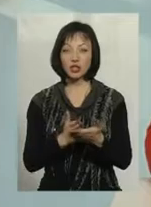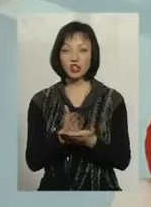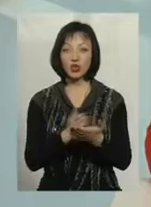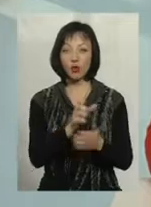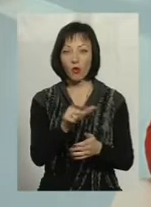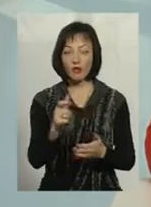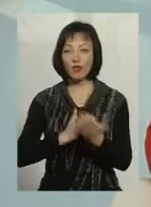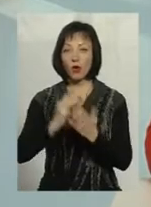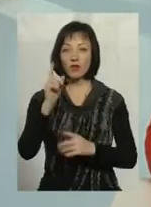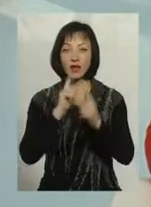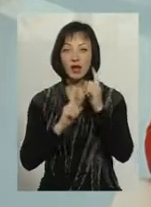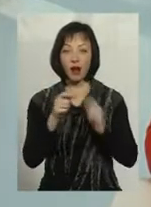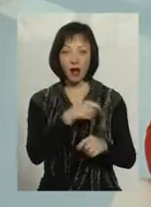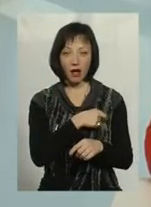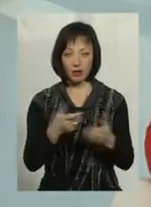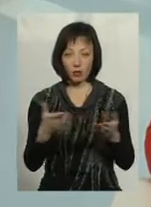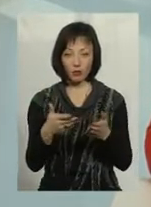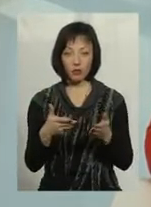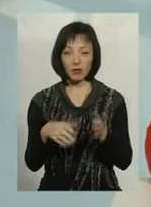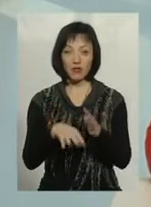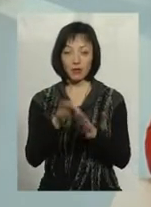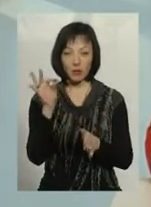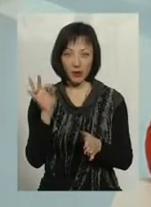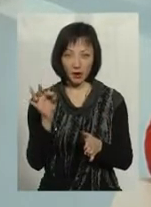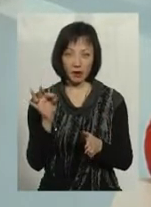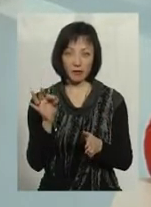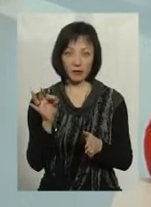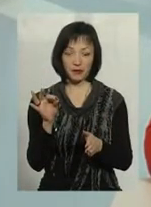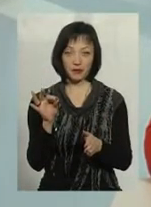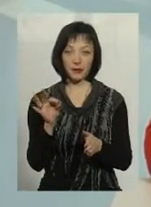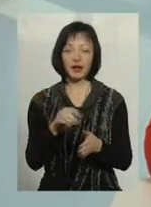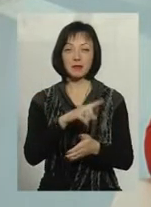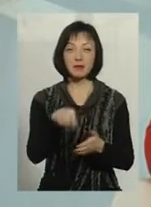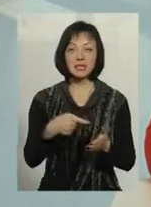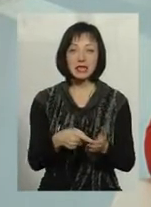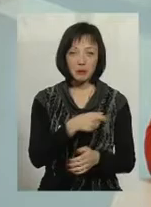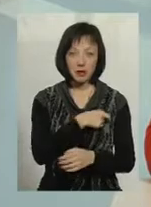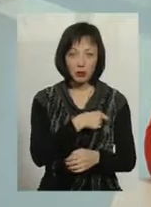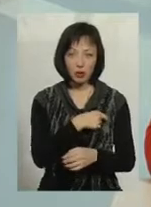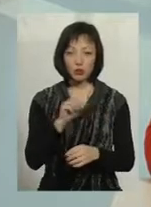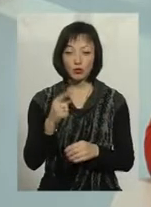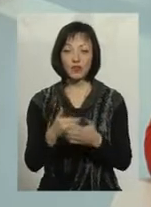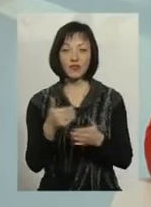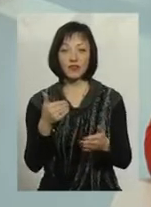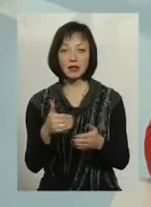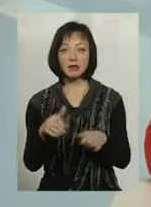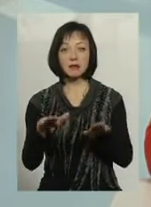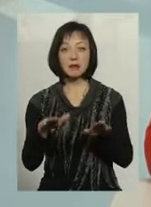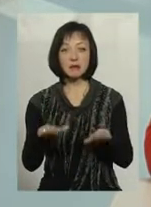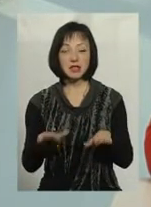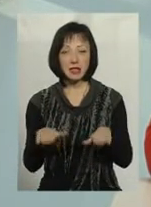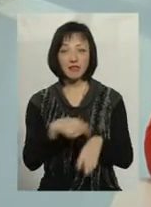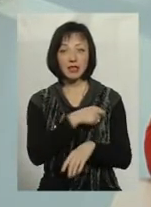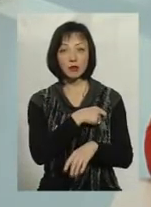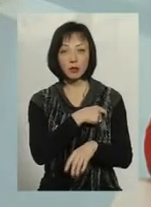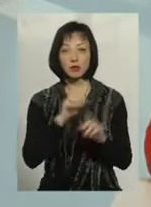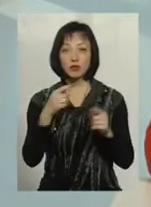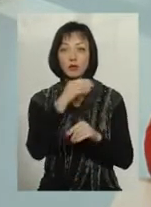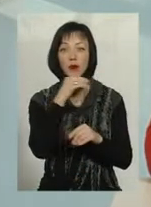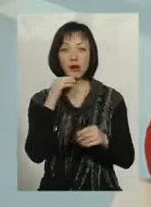вже, виходячи з чеки, він вже тоді відповідно... зобов'язаний буде показувати. Для цього потрібно перетворювати касові апарати